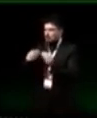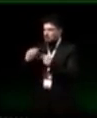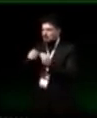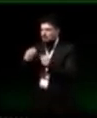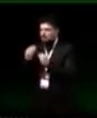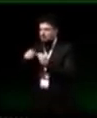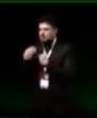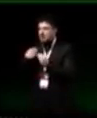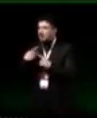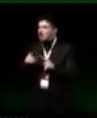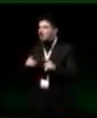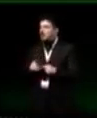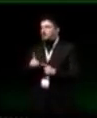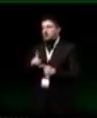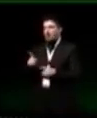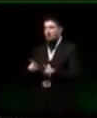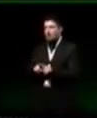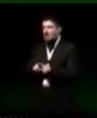come fanno i bravissimi